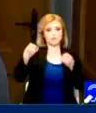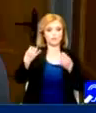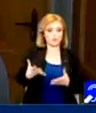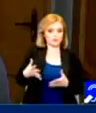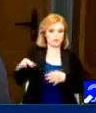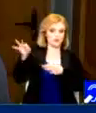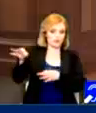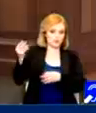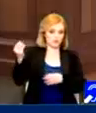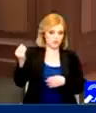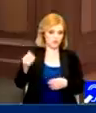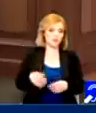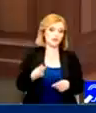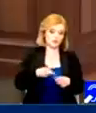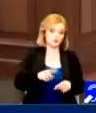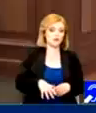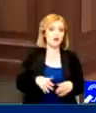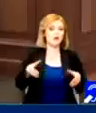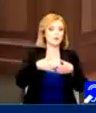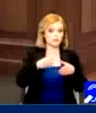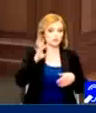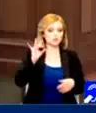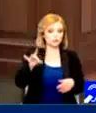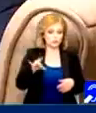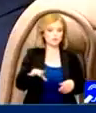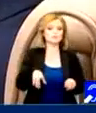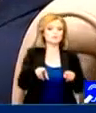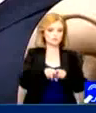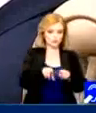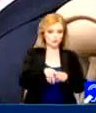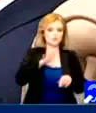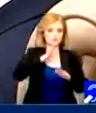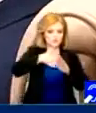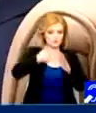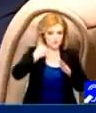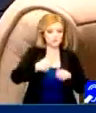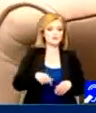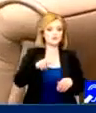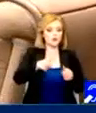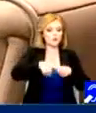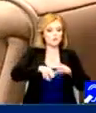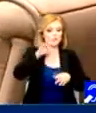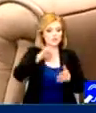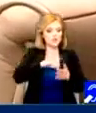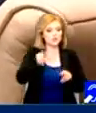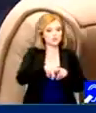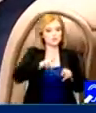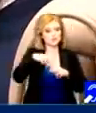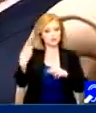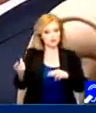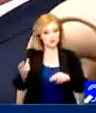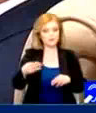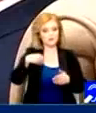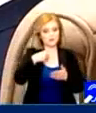să-i cheltuim responsabil. Anterior și partidul politic Șor a fost somat de Comisia Electorală Centrală să dea la bugetul de stat 2